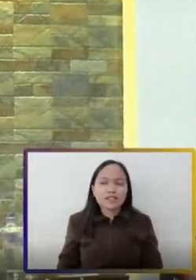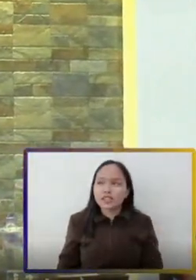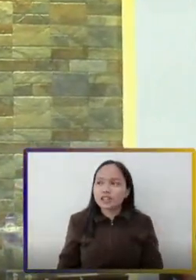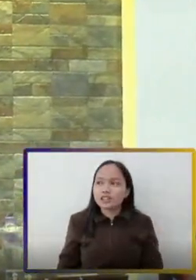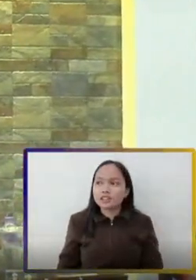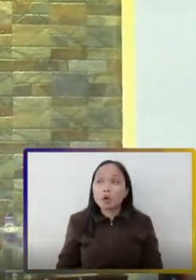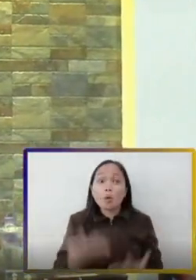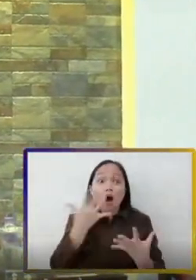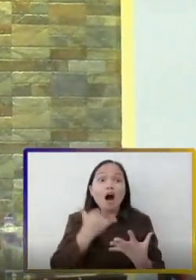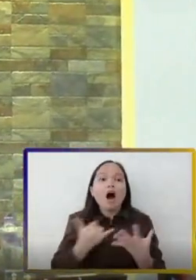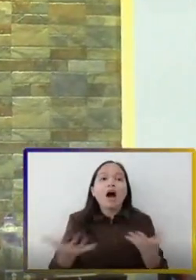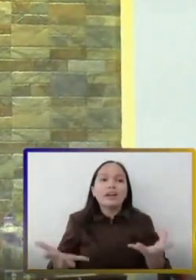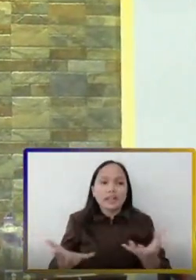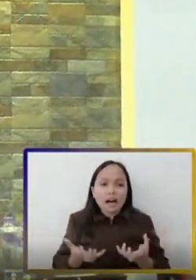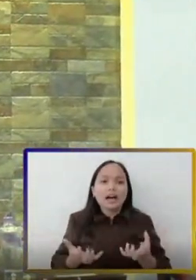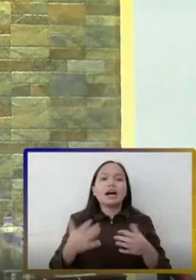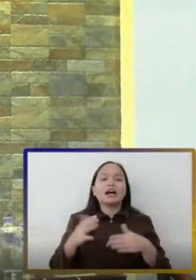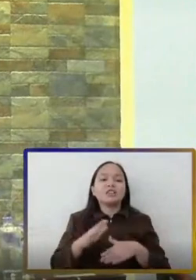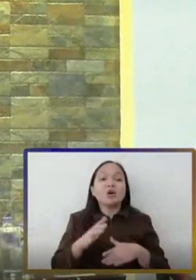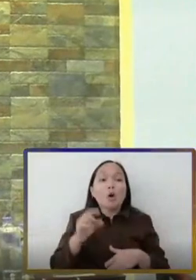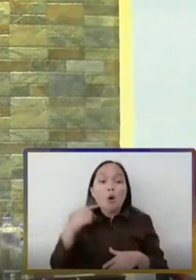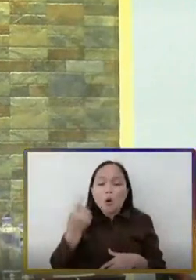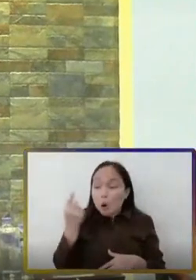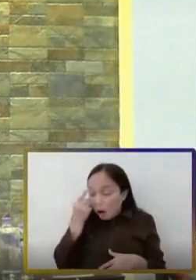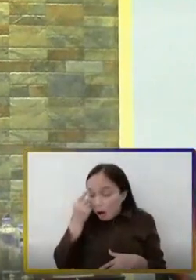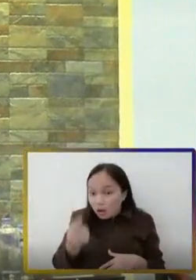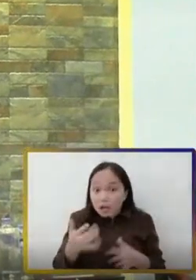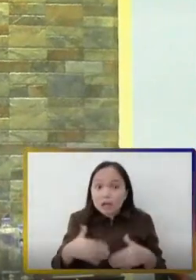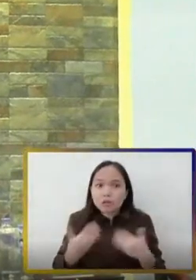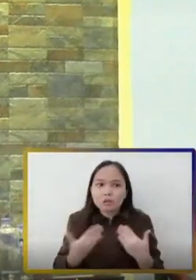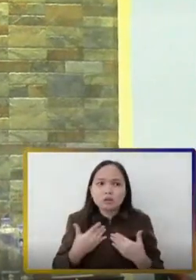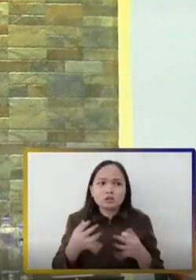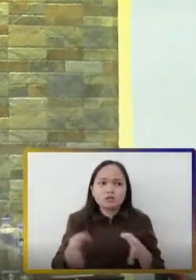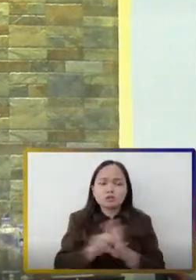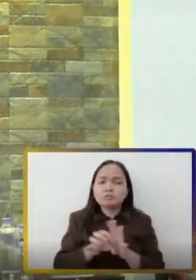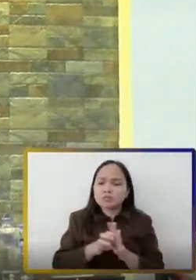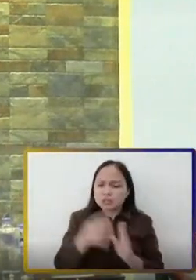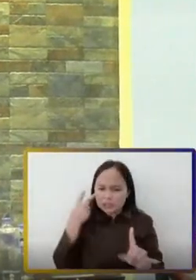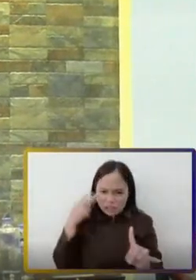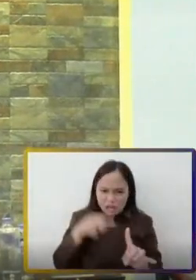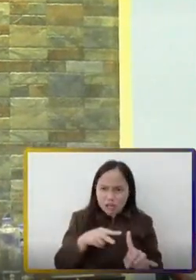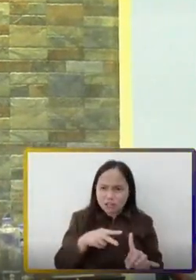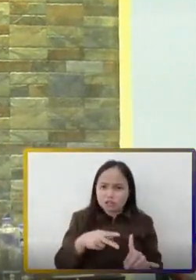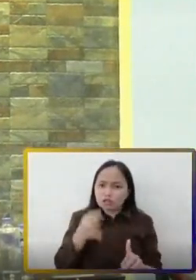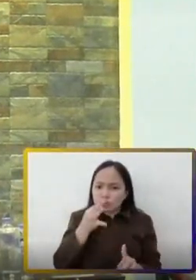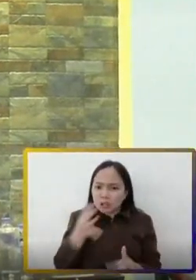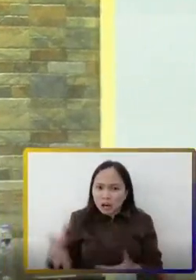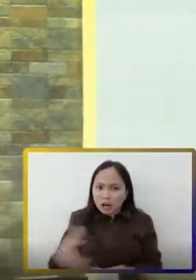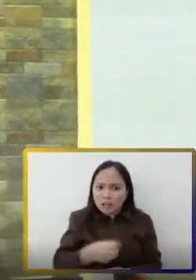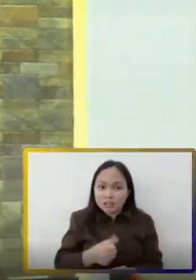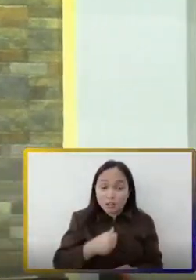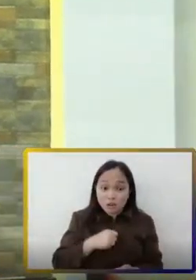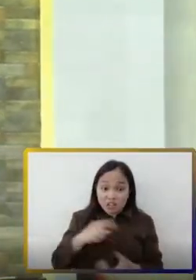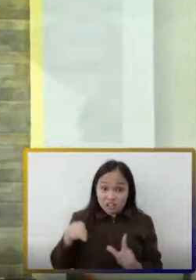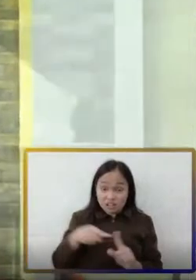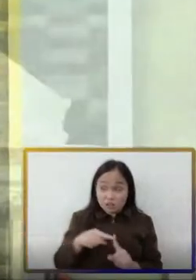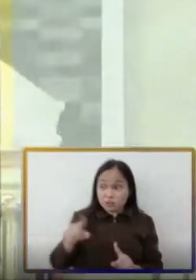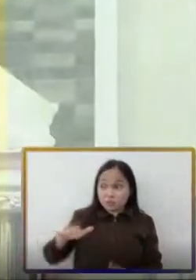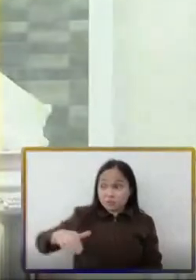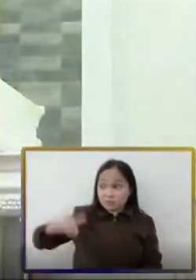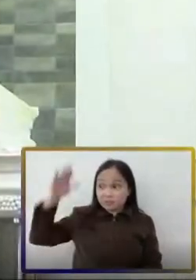Bakit? Ang gusto niya, siya lang ang masaya. Nakakita pa ng masarap na pagkain, kunin niya pa yun. Kaya makita niyo pag lumaki yan,